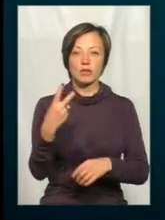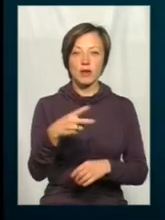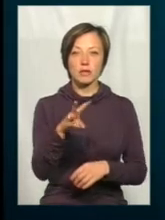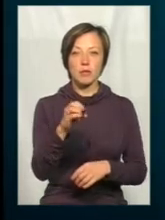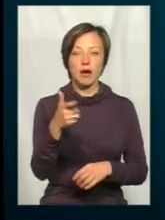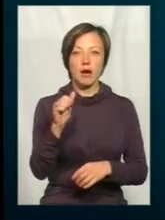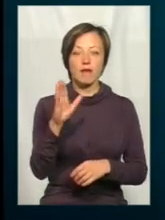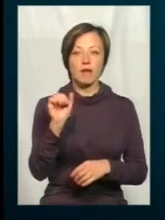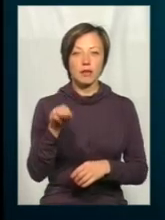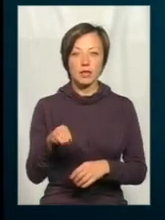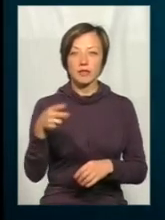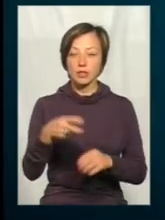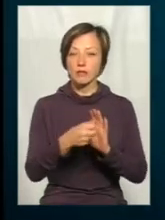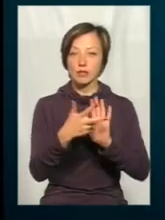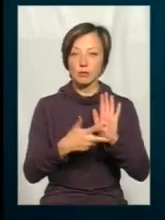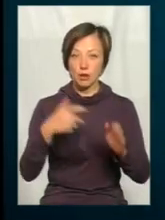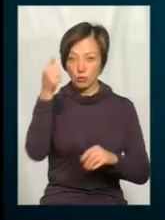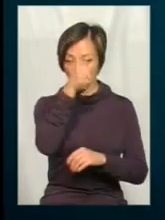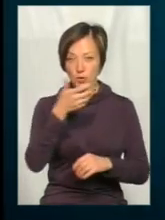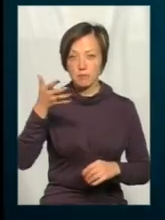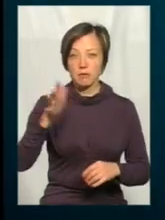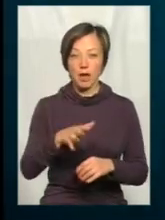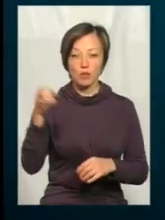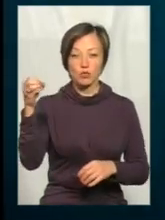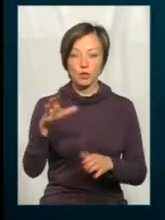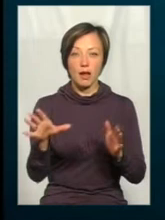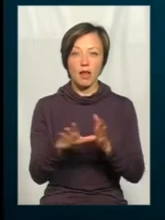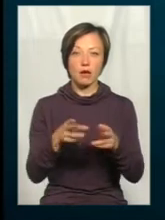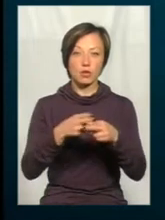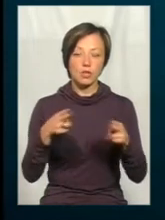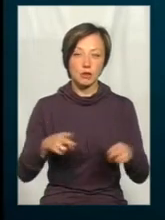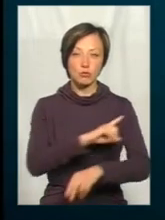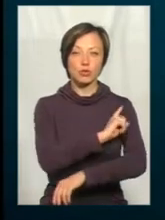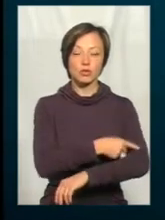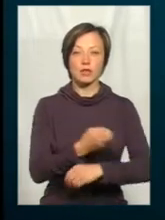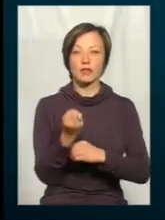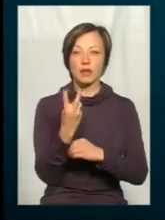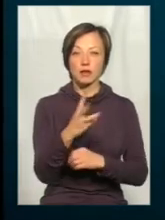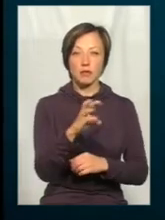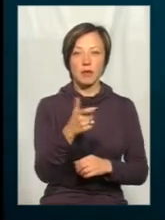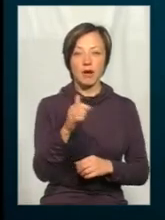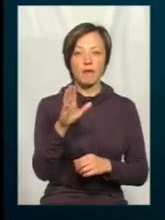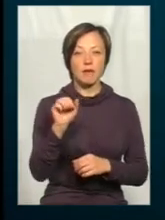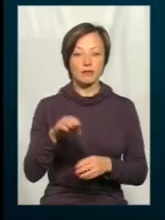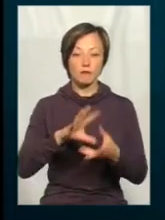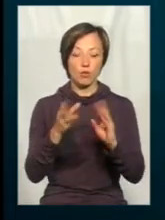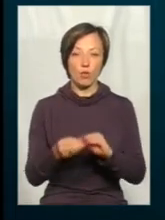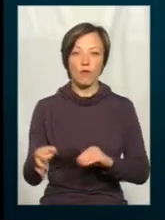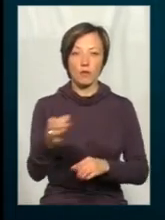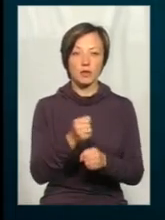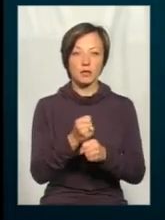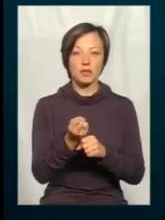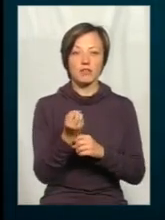МВт. У 2018 році 5 сонячних електростанцій потужністю 12 МВт. Всього в області